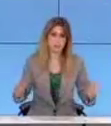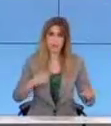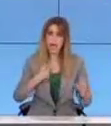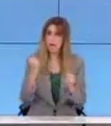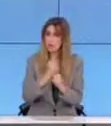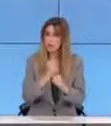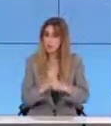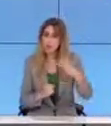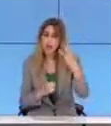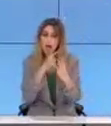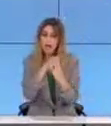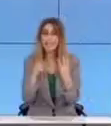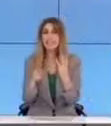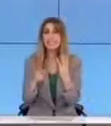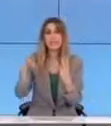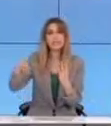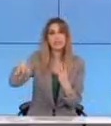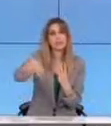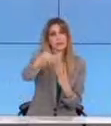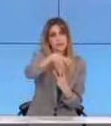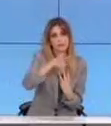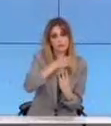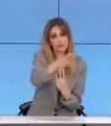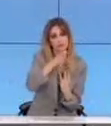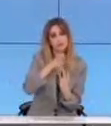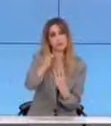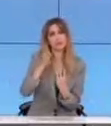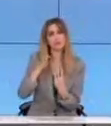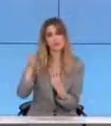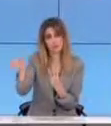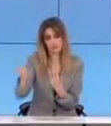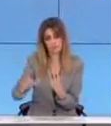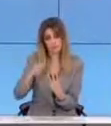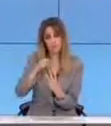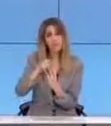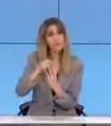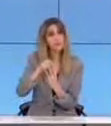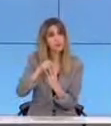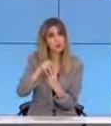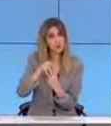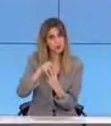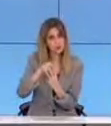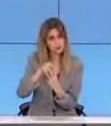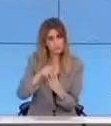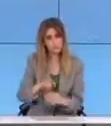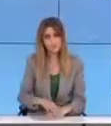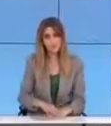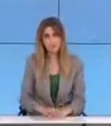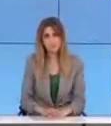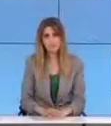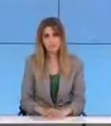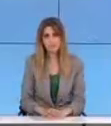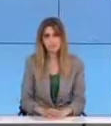τομείς. Ο πρώτος τομέας αφορά κάτι που αναφέρθηκε, δεν είναι η πρώτη φορά,